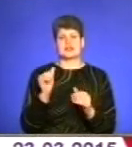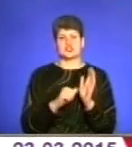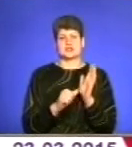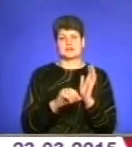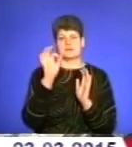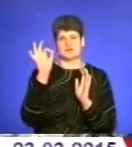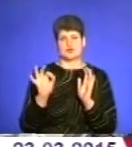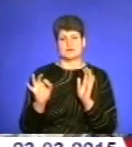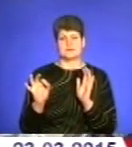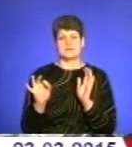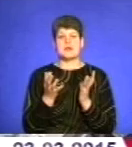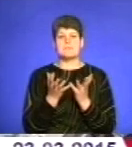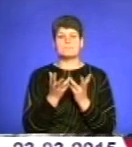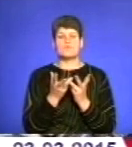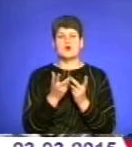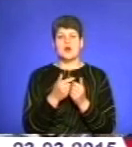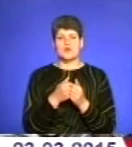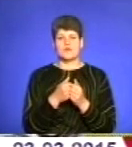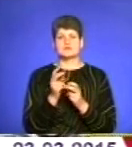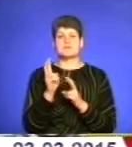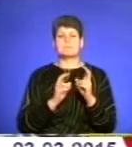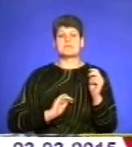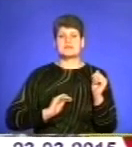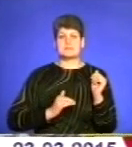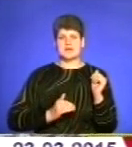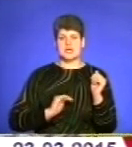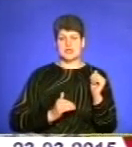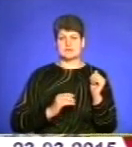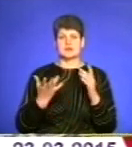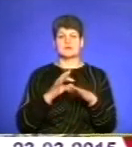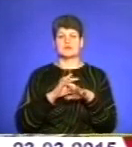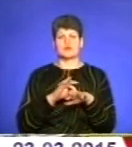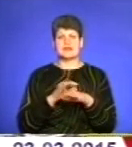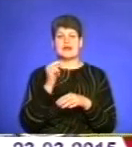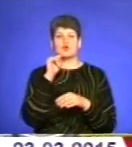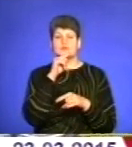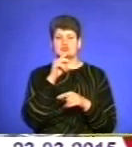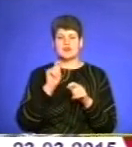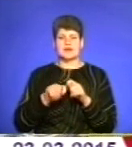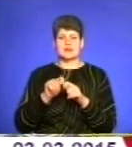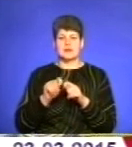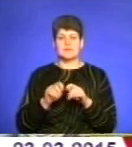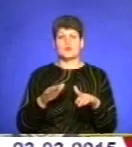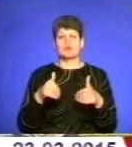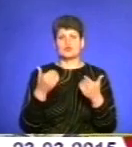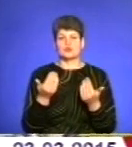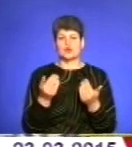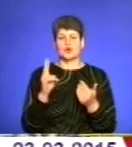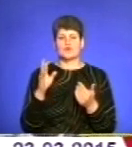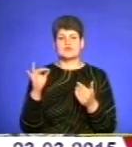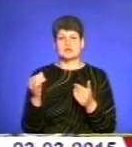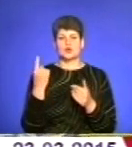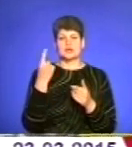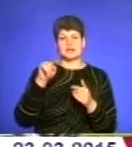60%. Порахувавши підприємства, які здійснюють економічний аналіз, вони пропонують коефіцієнт